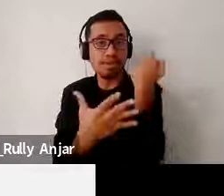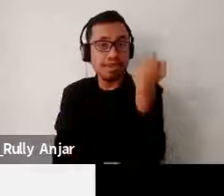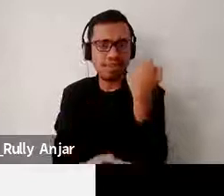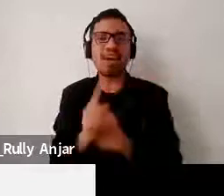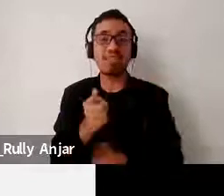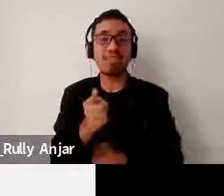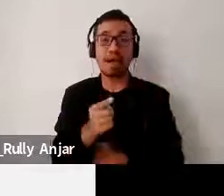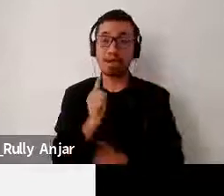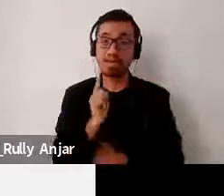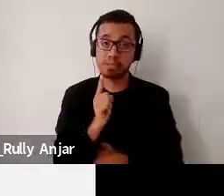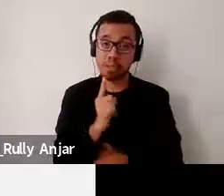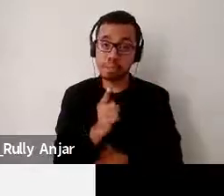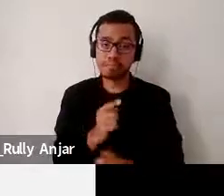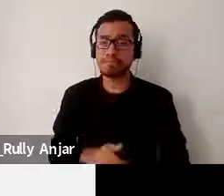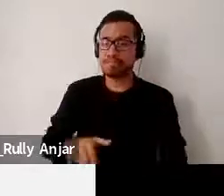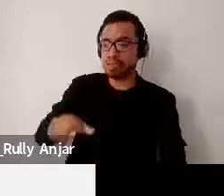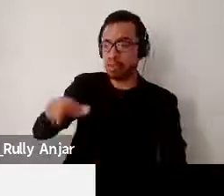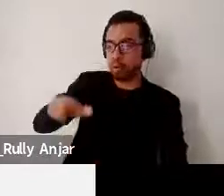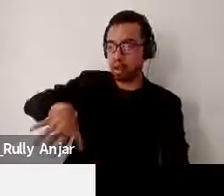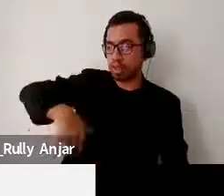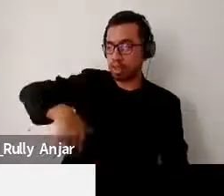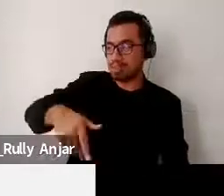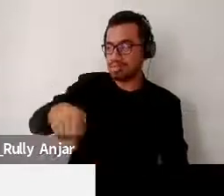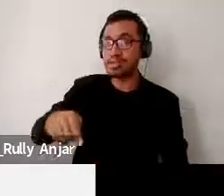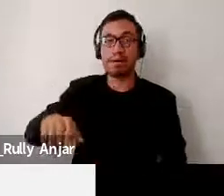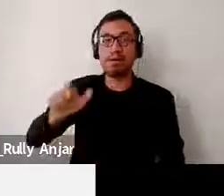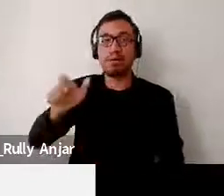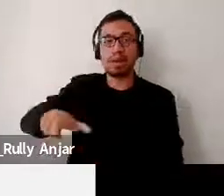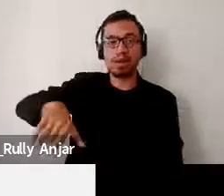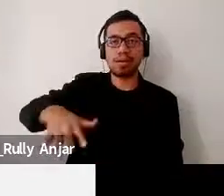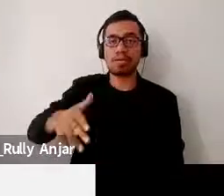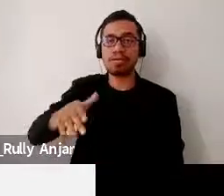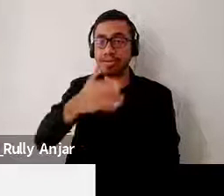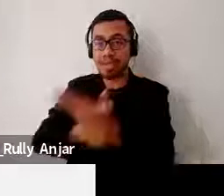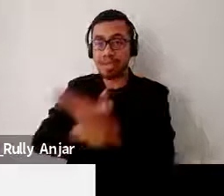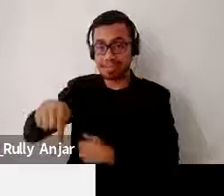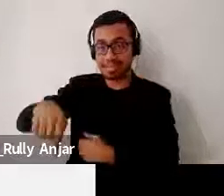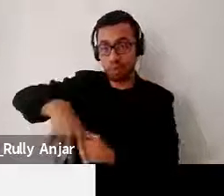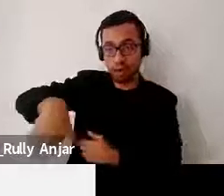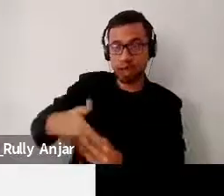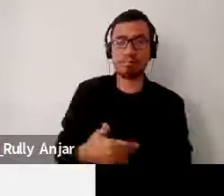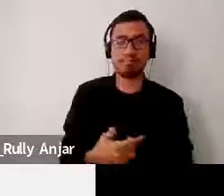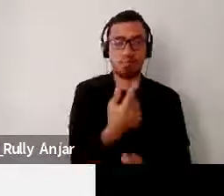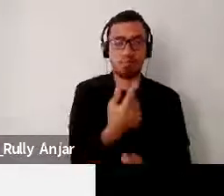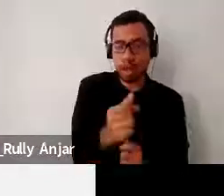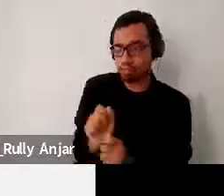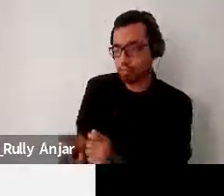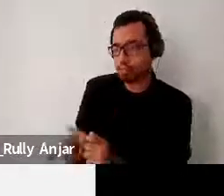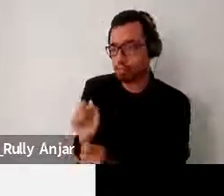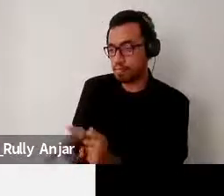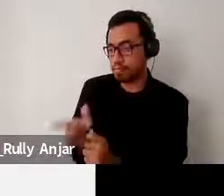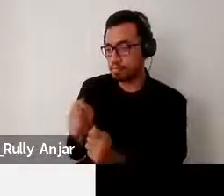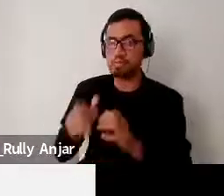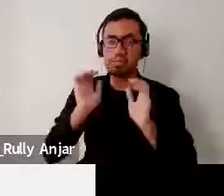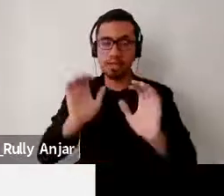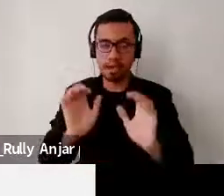biaya yang harus dikeluarkan oleh keluarga dengan anggota disabilitas, sehingga kalau dari hitung-hitungan kami